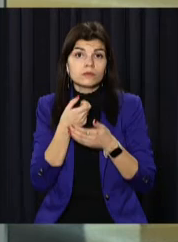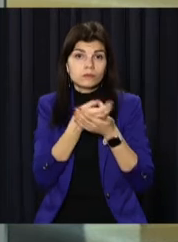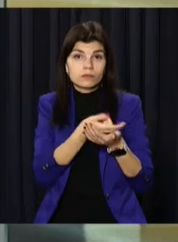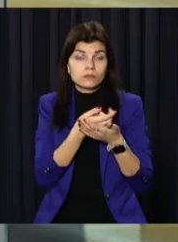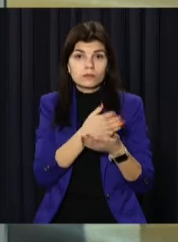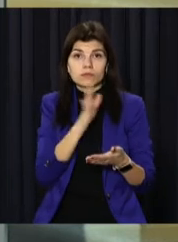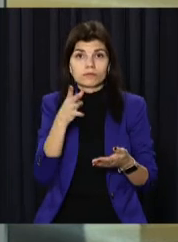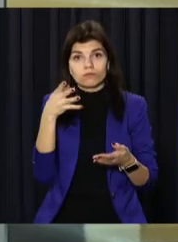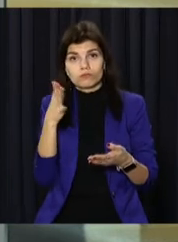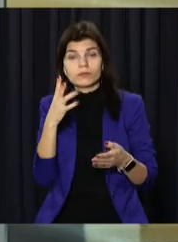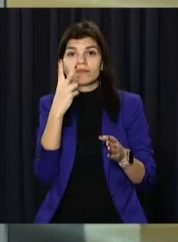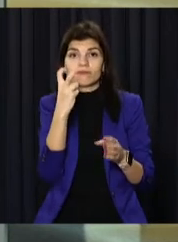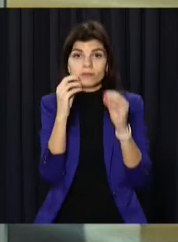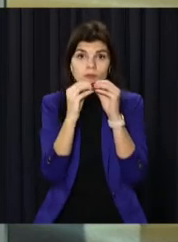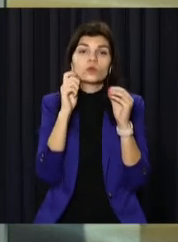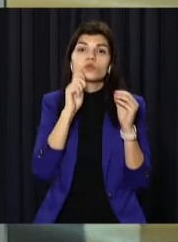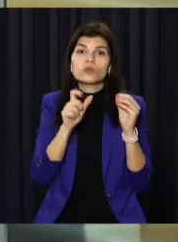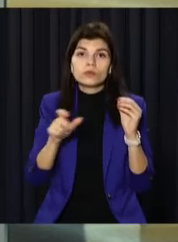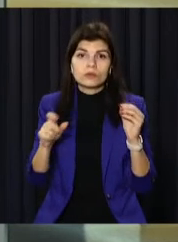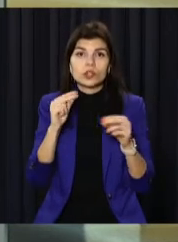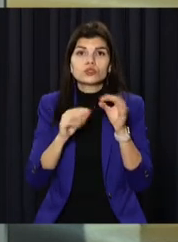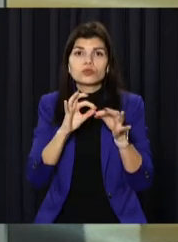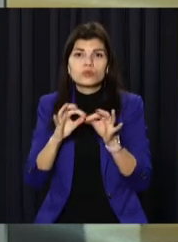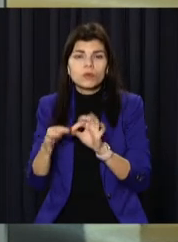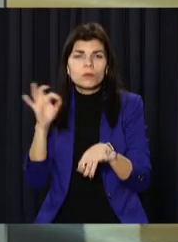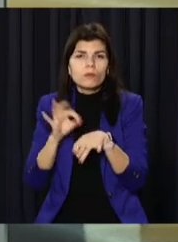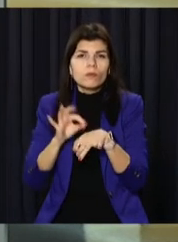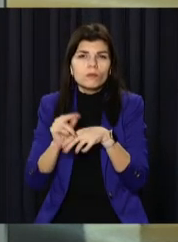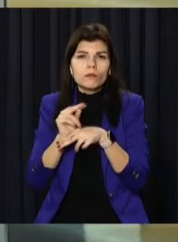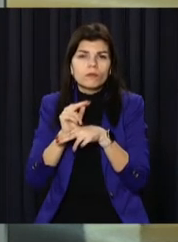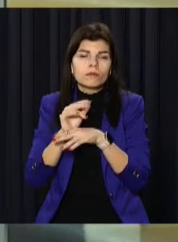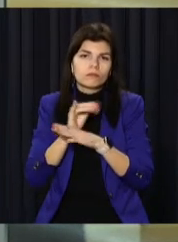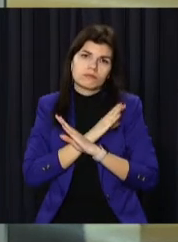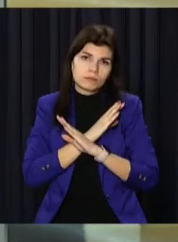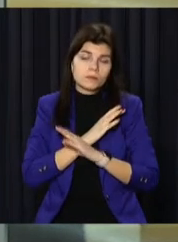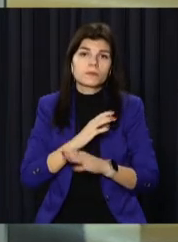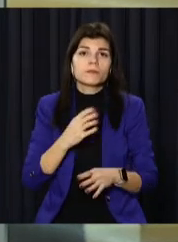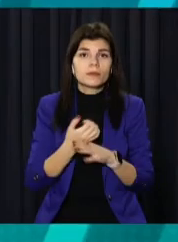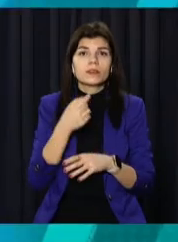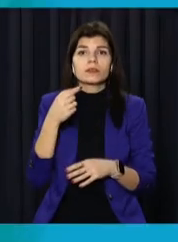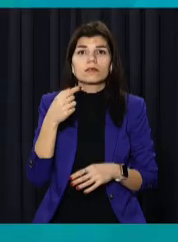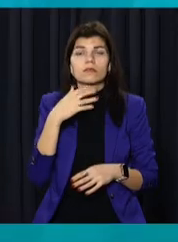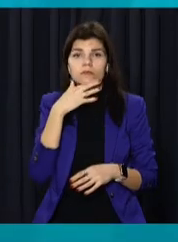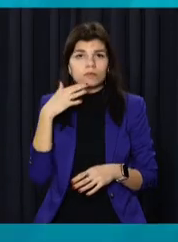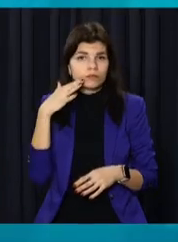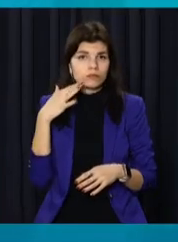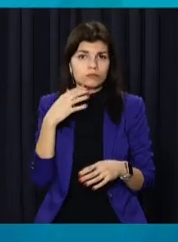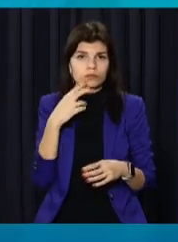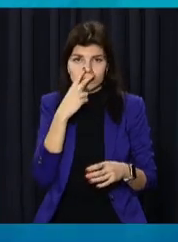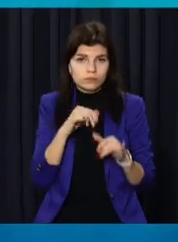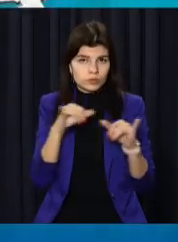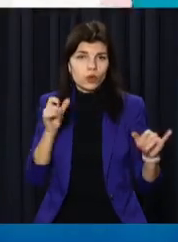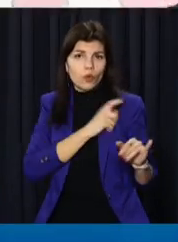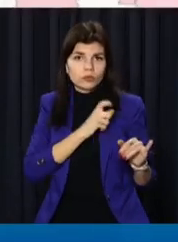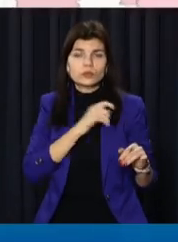тисячі пацієнтів. 210 українців через ускладнення від коронавірусу померли. Негативна динаміка захворюваності в